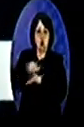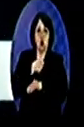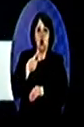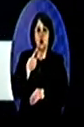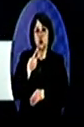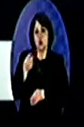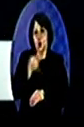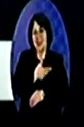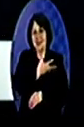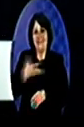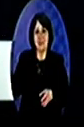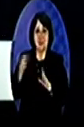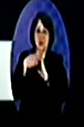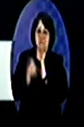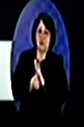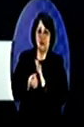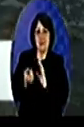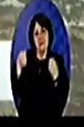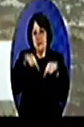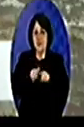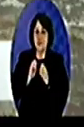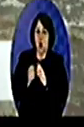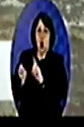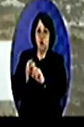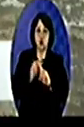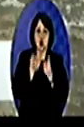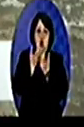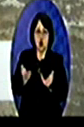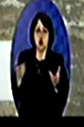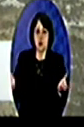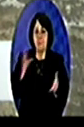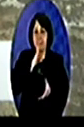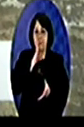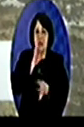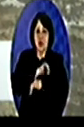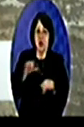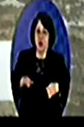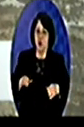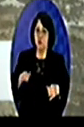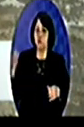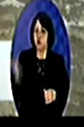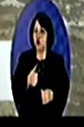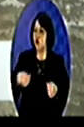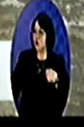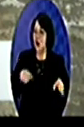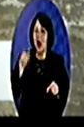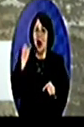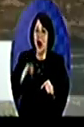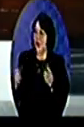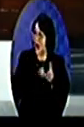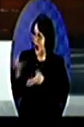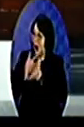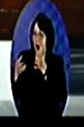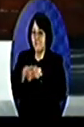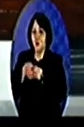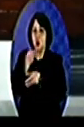дид бүтцийн төв төсөлд хамруулах ажил үргэлж хилнэ. Гэр хорооллоод амьдарч байгаа иргэн бүр ойр орчмынхоо айлуудтай хамтарч 200-аас дээш